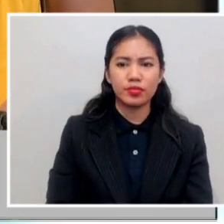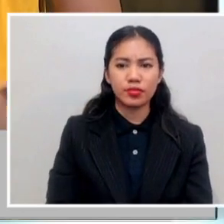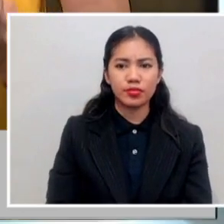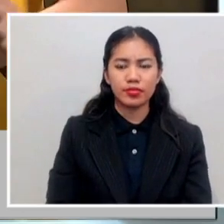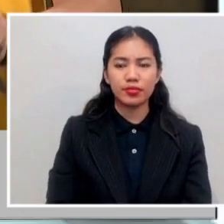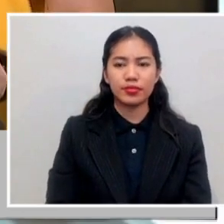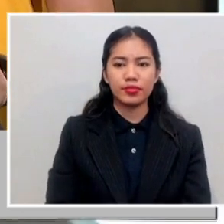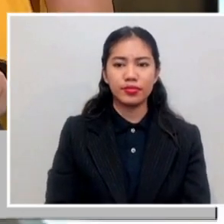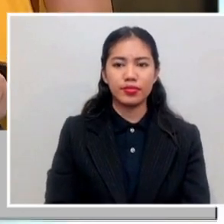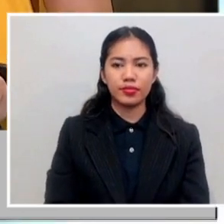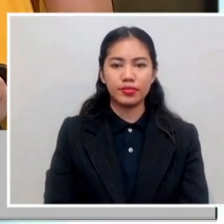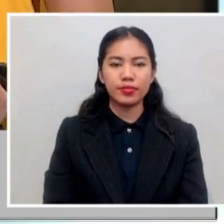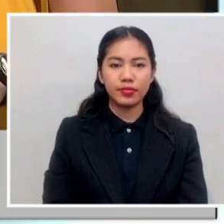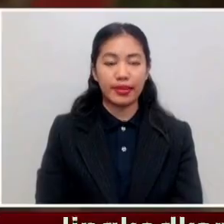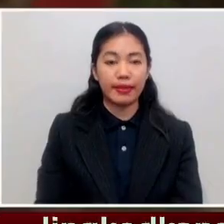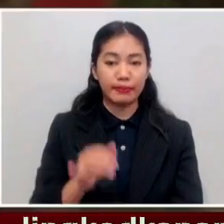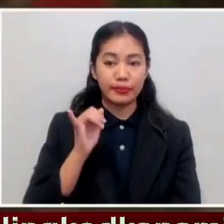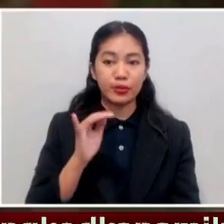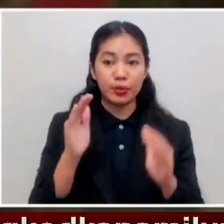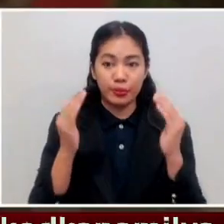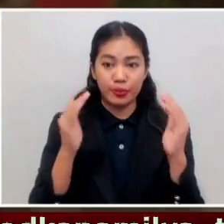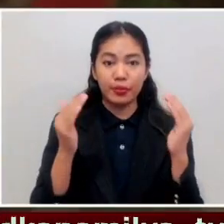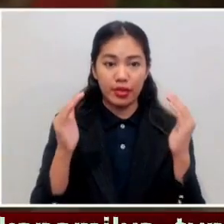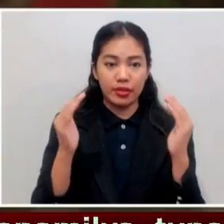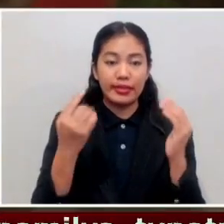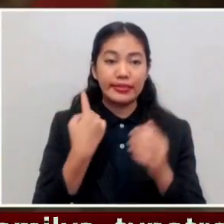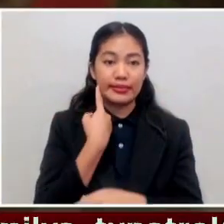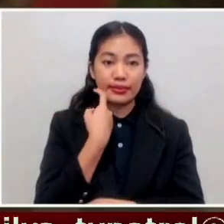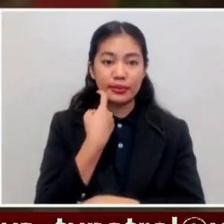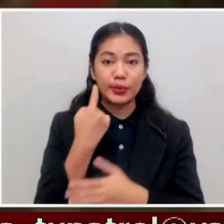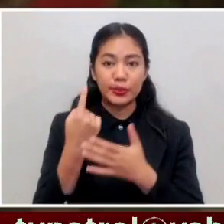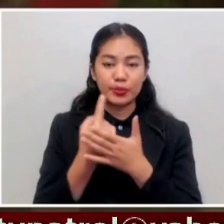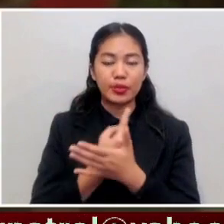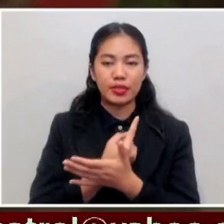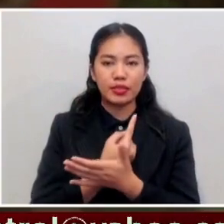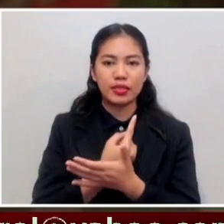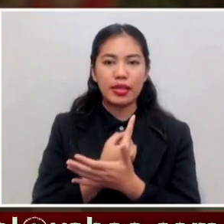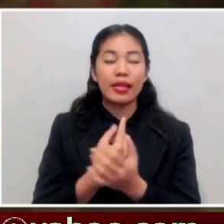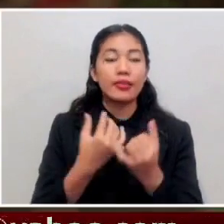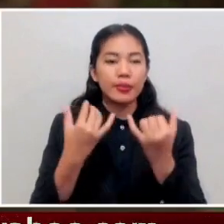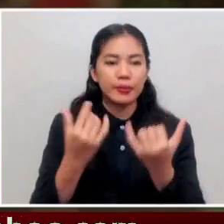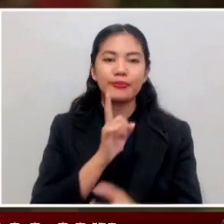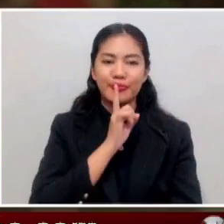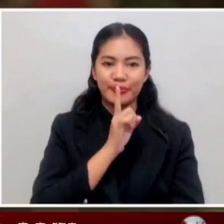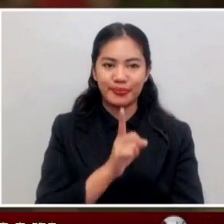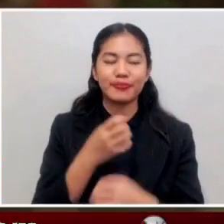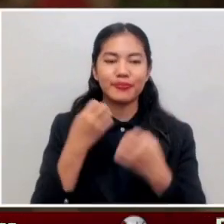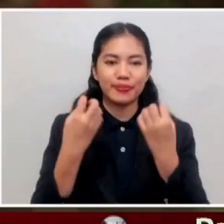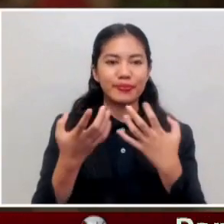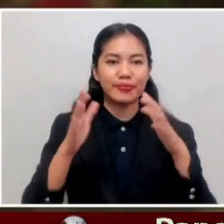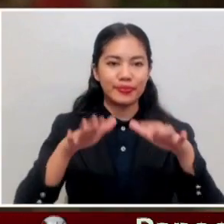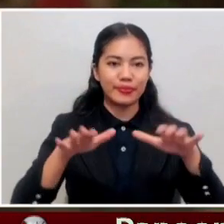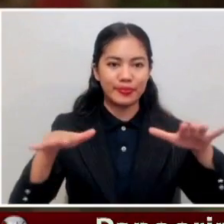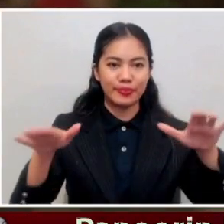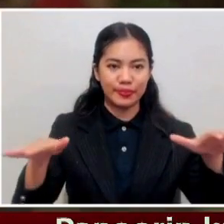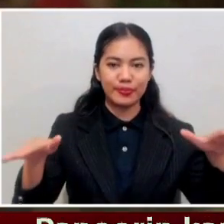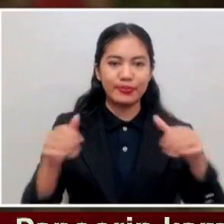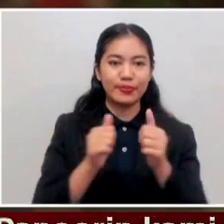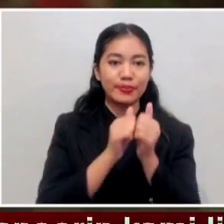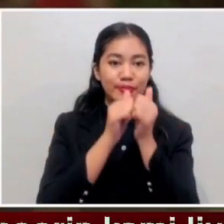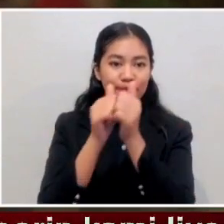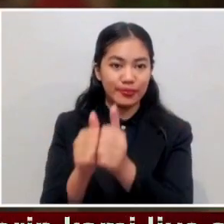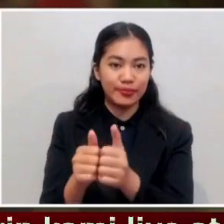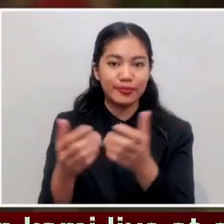Well, Henry, kung ikukumpara noong mga previous weeks, no, definitely mas marami talaga yung mga batang isinama ngayong araw, no, na kanilang